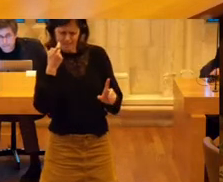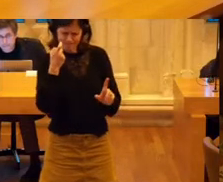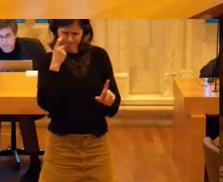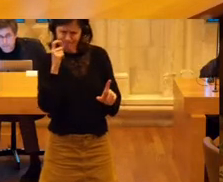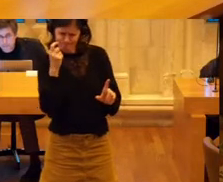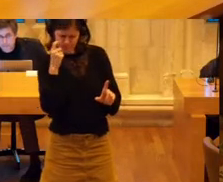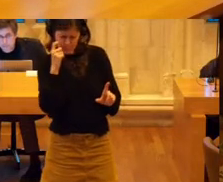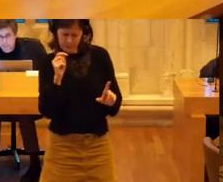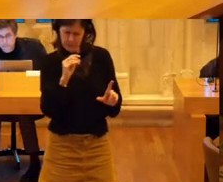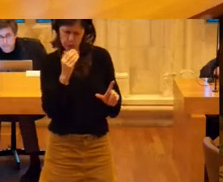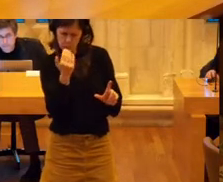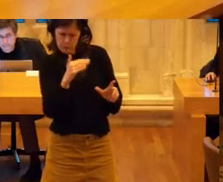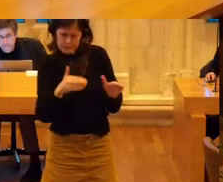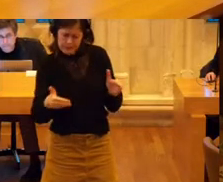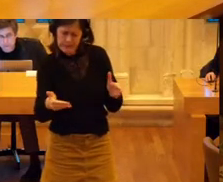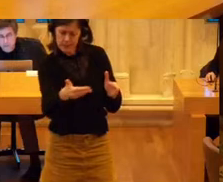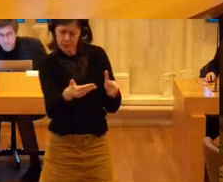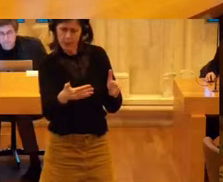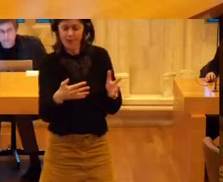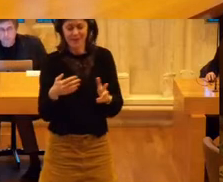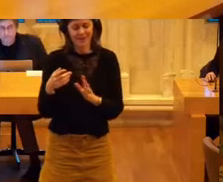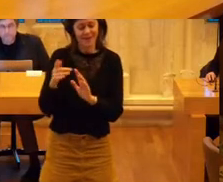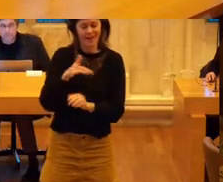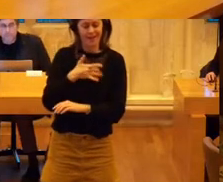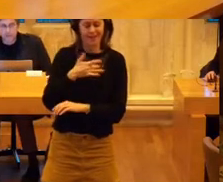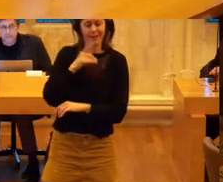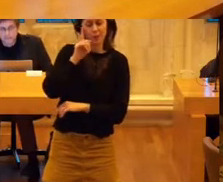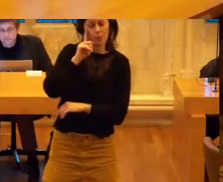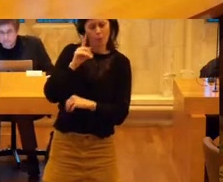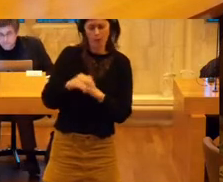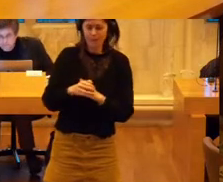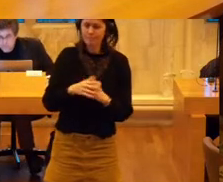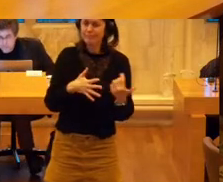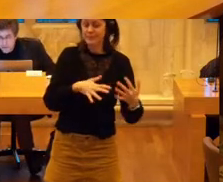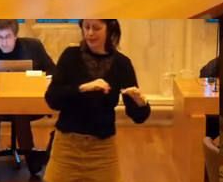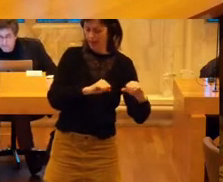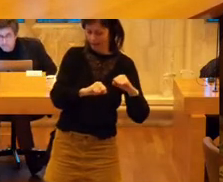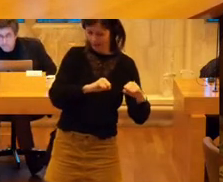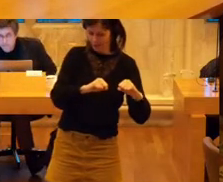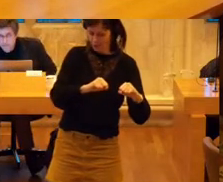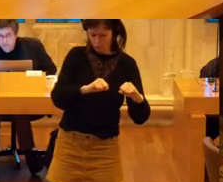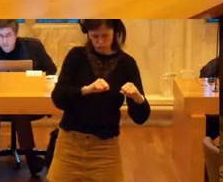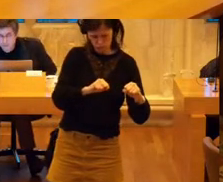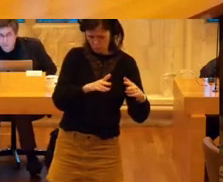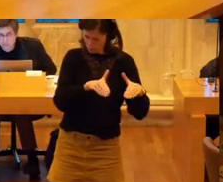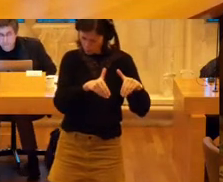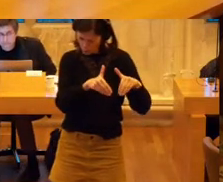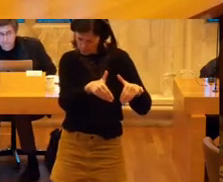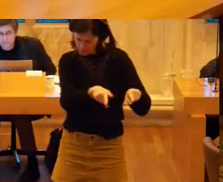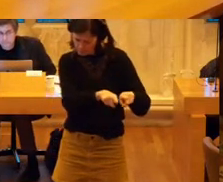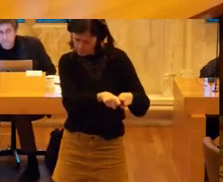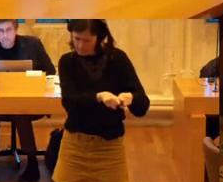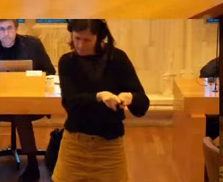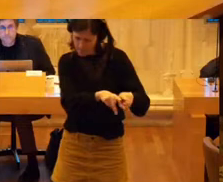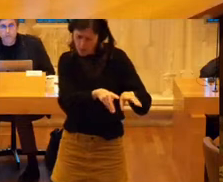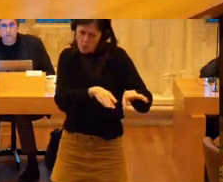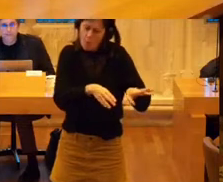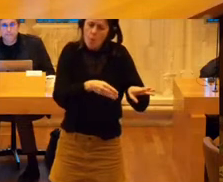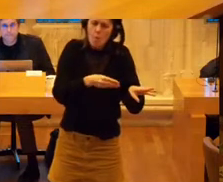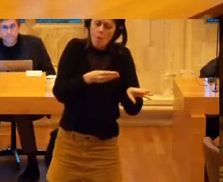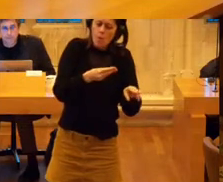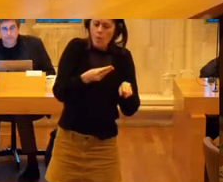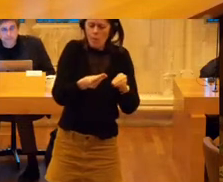de voir si certaines actions pouvaient être conduites telles quelles ou aussi